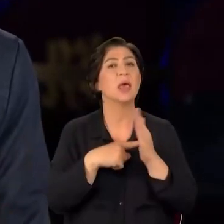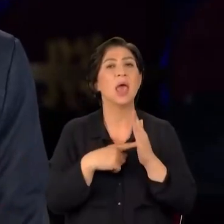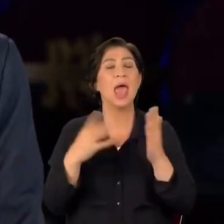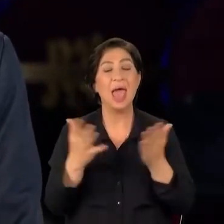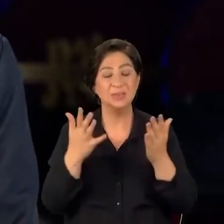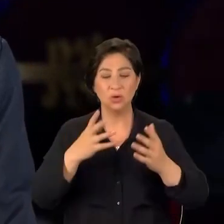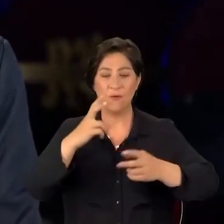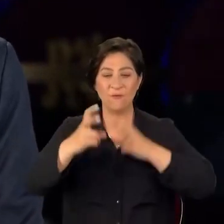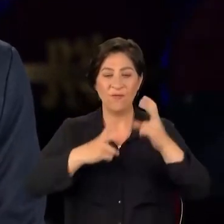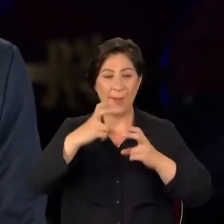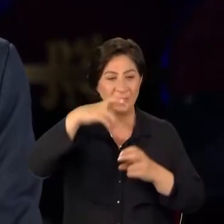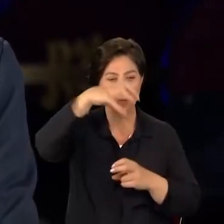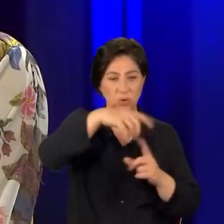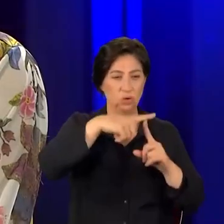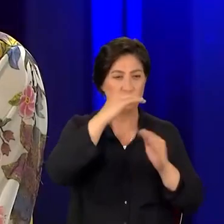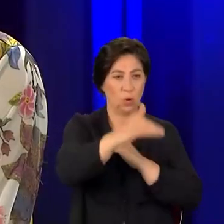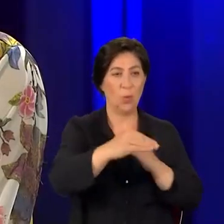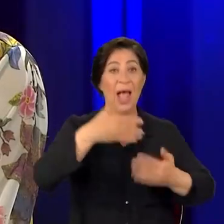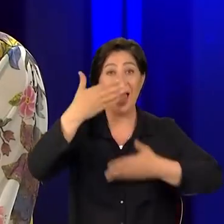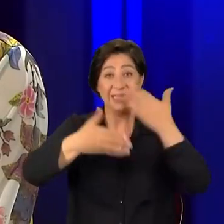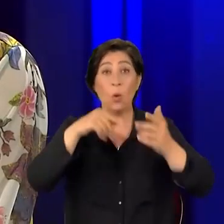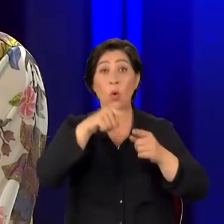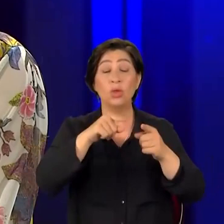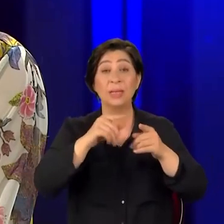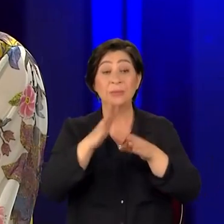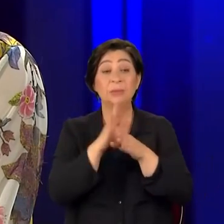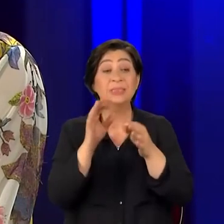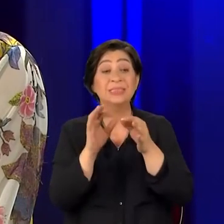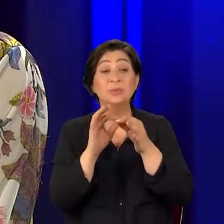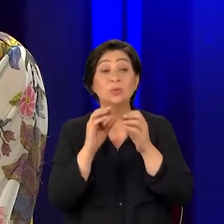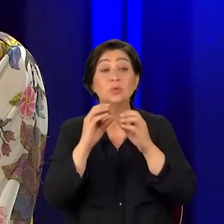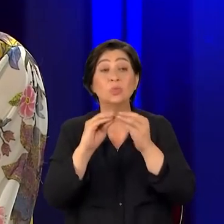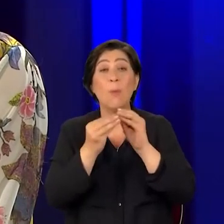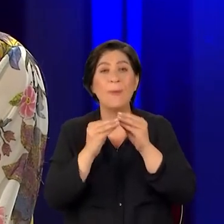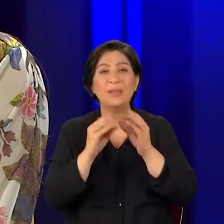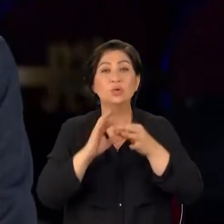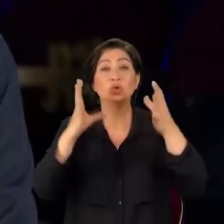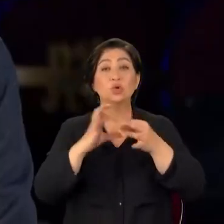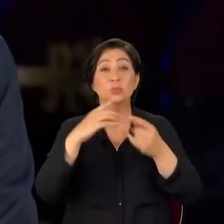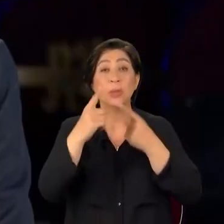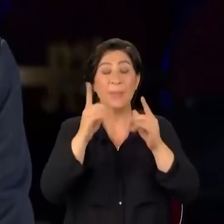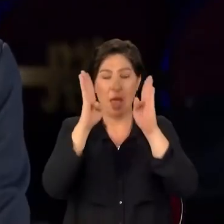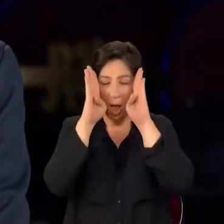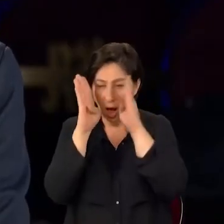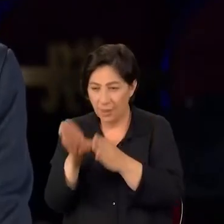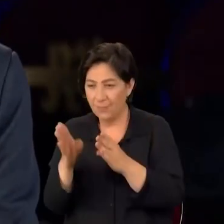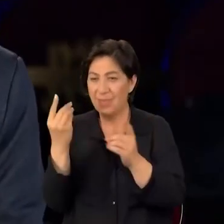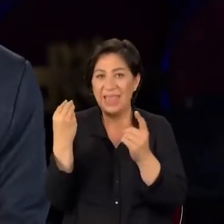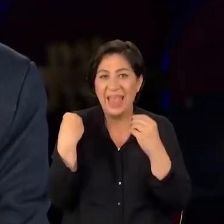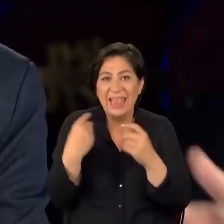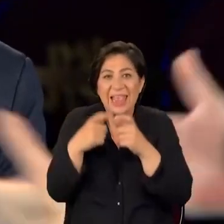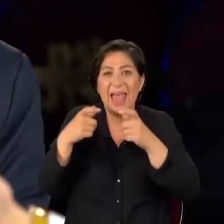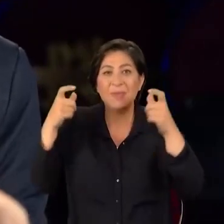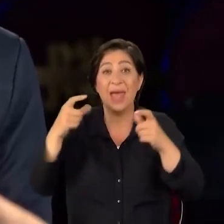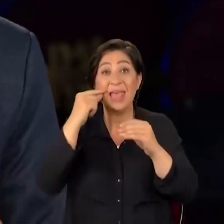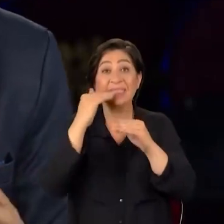sanayi toplumunu tanımlayan ve sanayi toplumunun meselelerine çözüm söyleyen ideolojiler. Evet. Dolayısıyla bir adaptasyon veya yenilenme meselesi